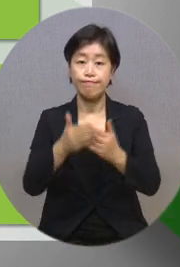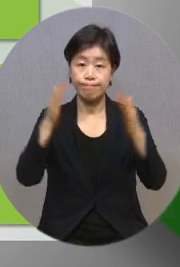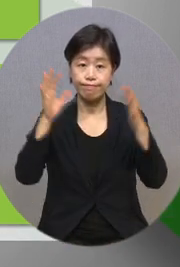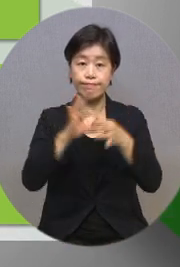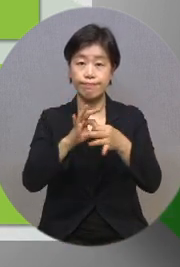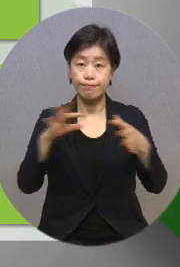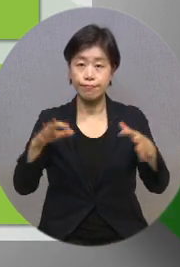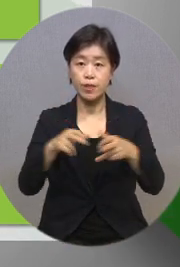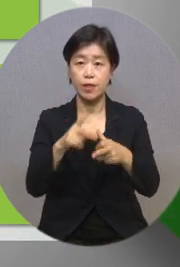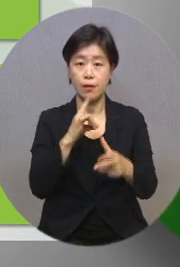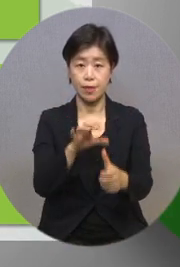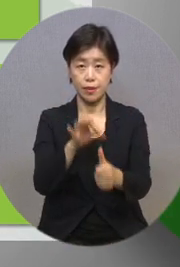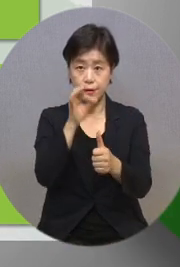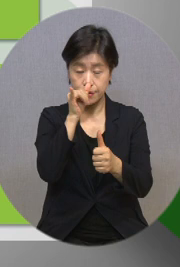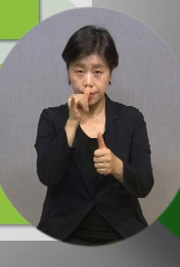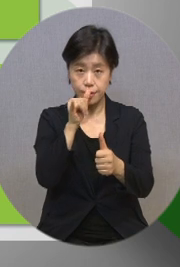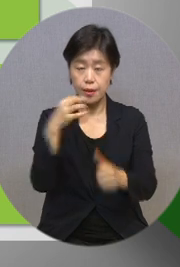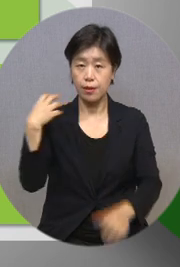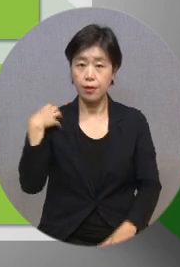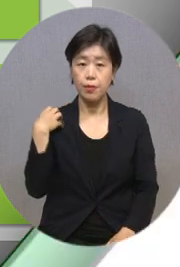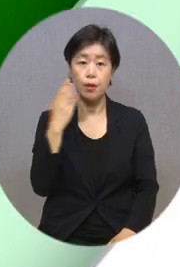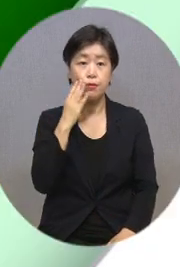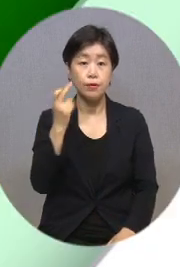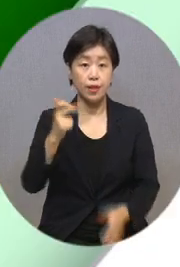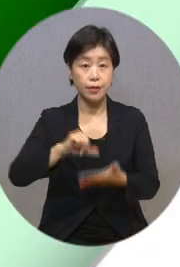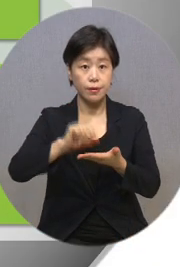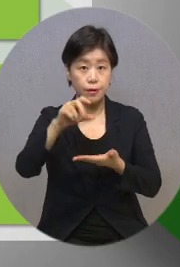담당지사는 울산지사입니다.